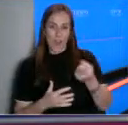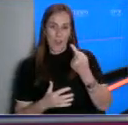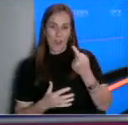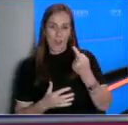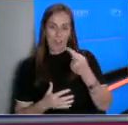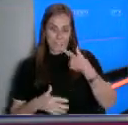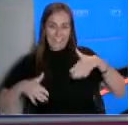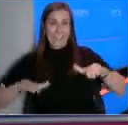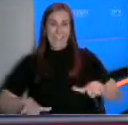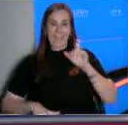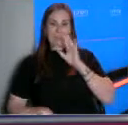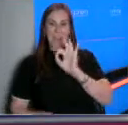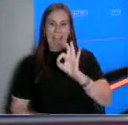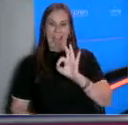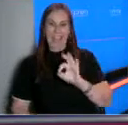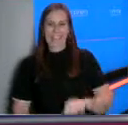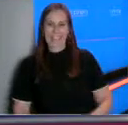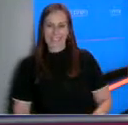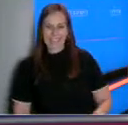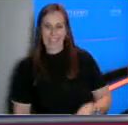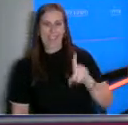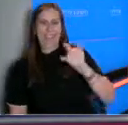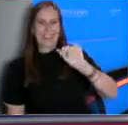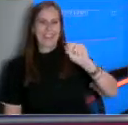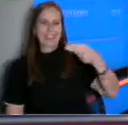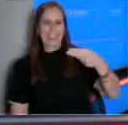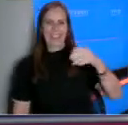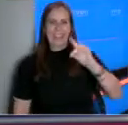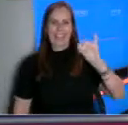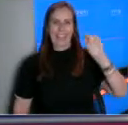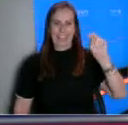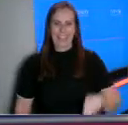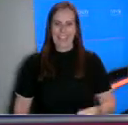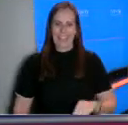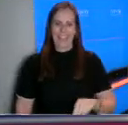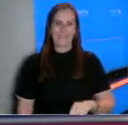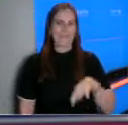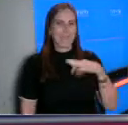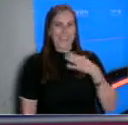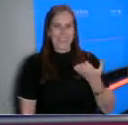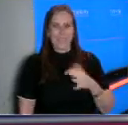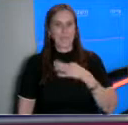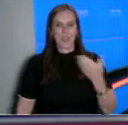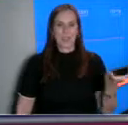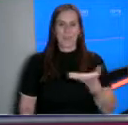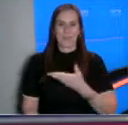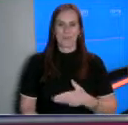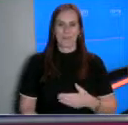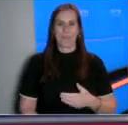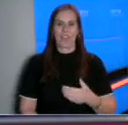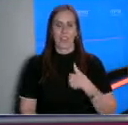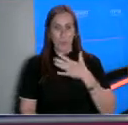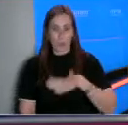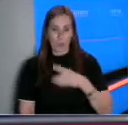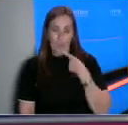כיסא על שמה באול, בסתם. דינה דיין. היי, מעניינים, מה שלומכם? תשמעי, אני